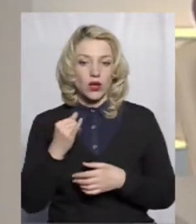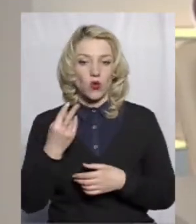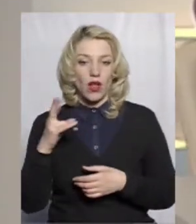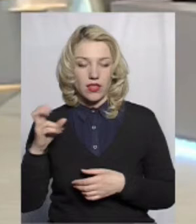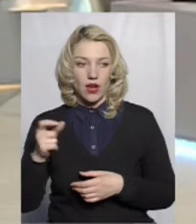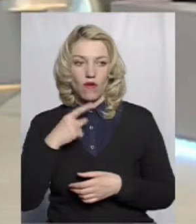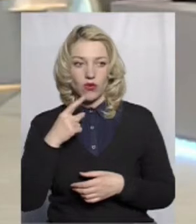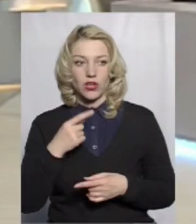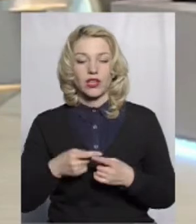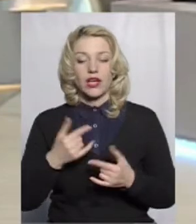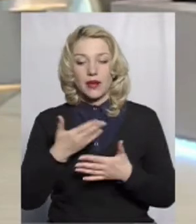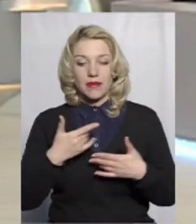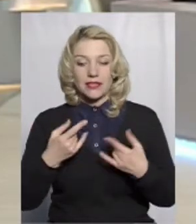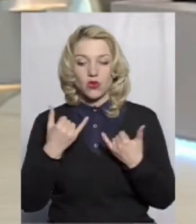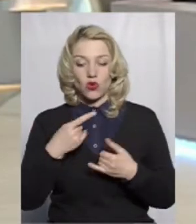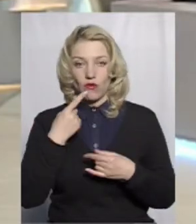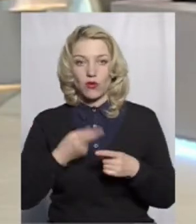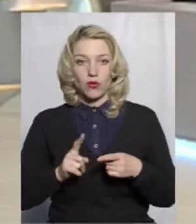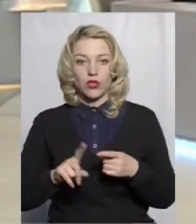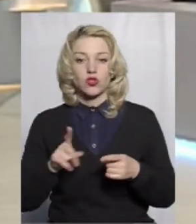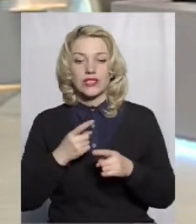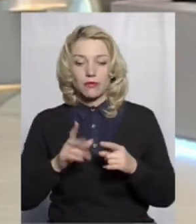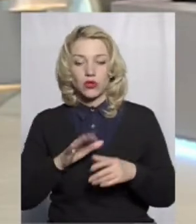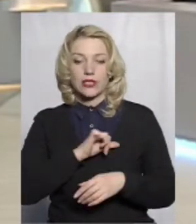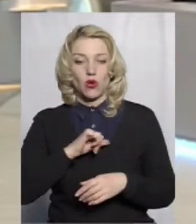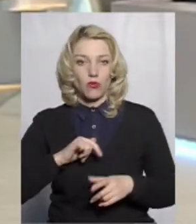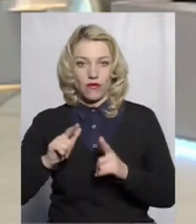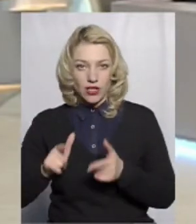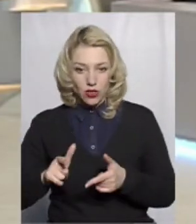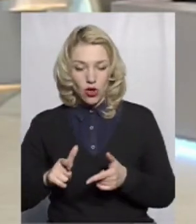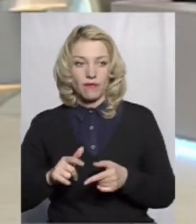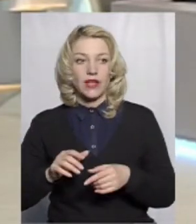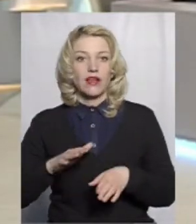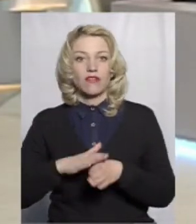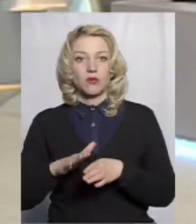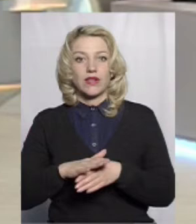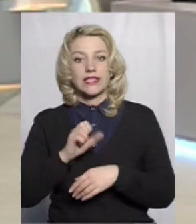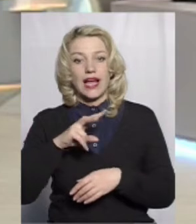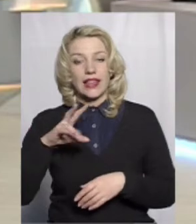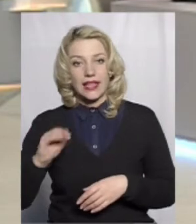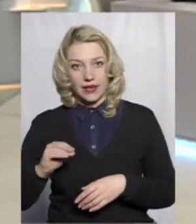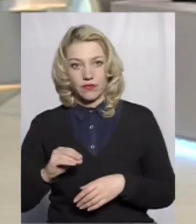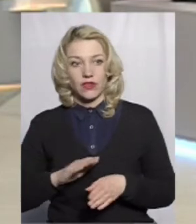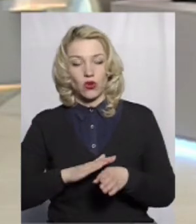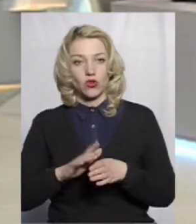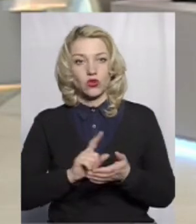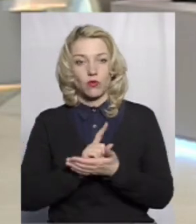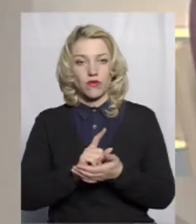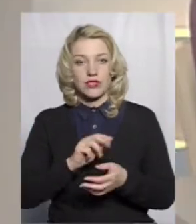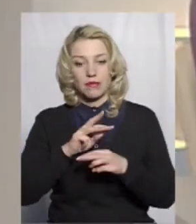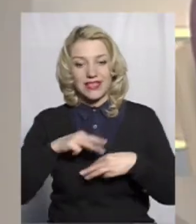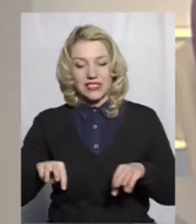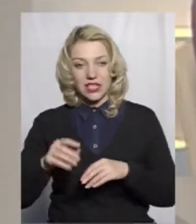і ми сьогодні говоримо про те, що це буде відбуватися добровільно, але знову ж таки пані виконуюча обов'язки міністра